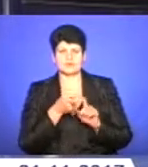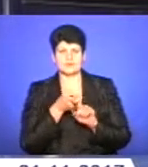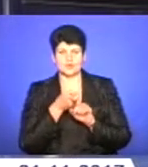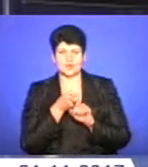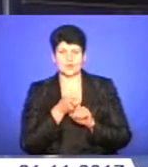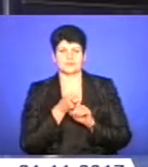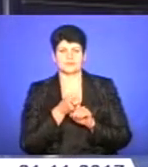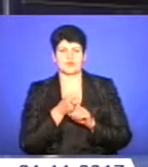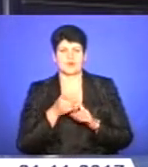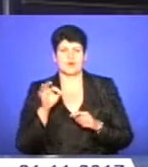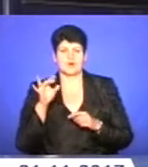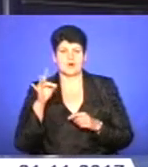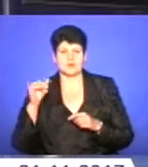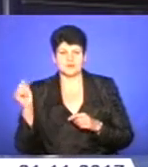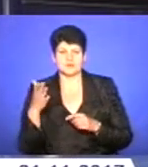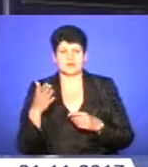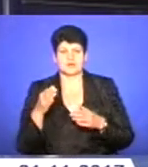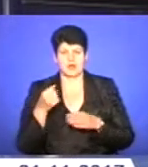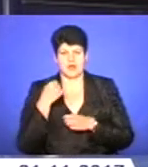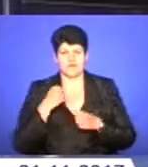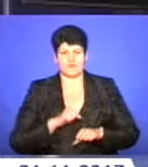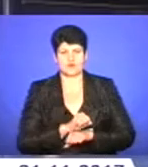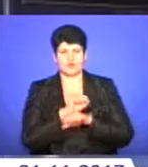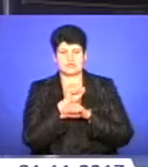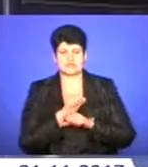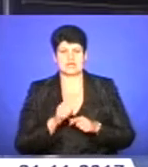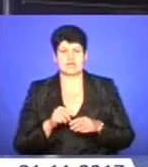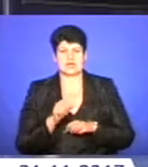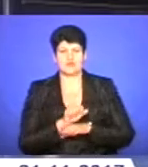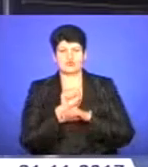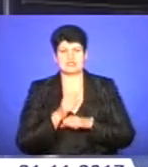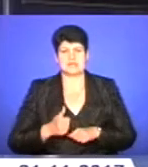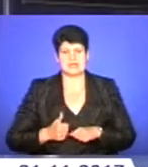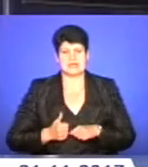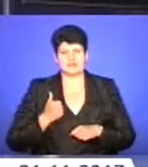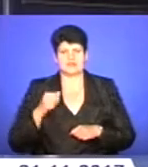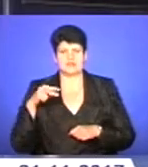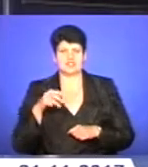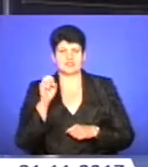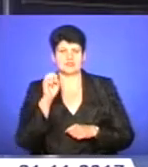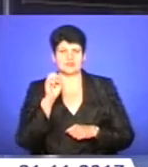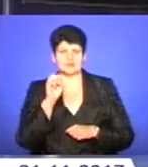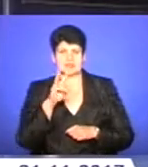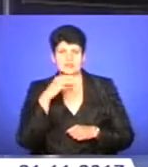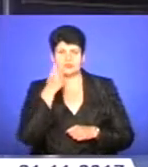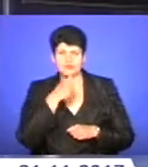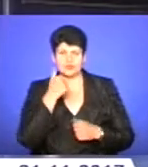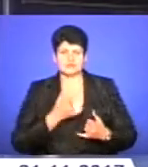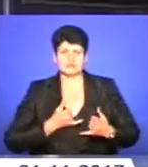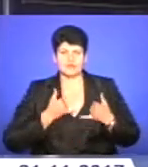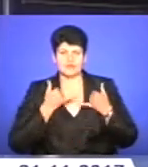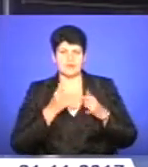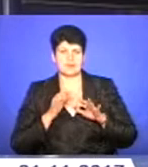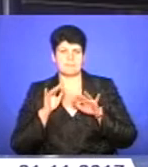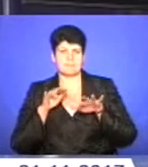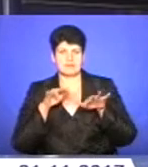революції 2004 року та Революції гідності 2013-го. Тернополяни вшанували цей день мітингом пам'яті. Люди зібралися на